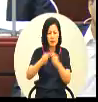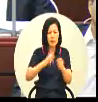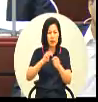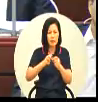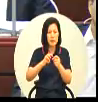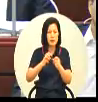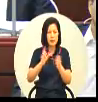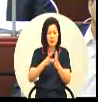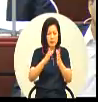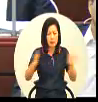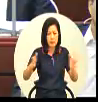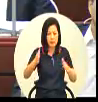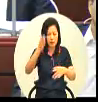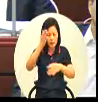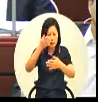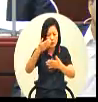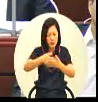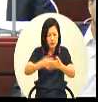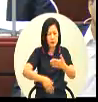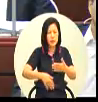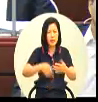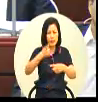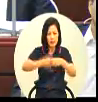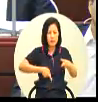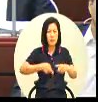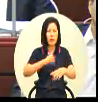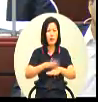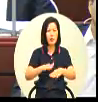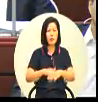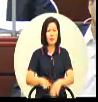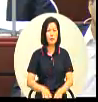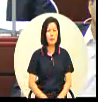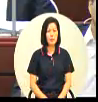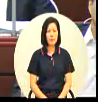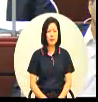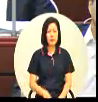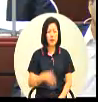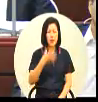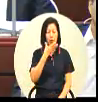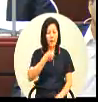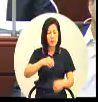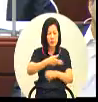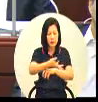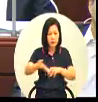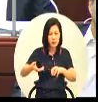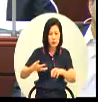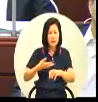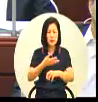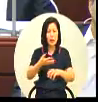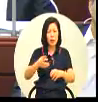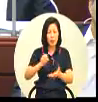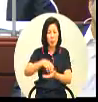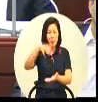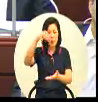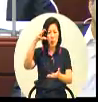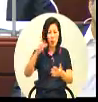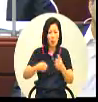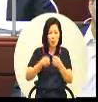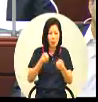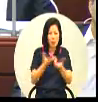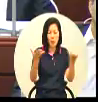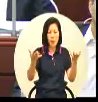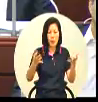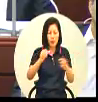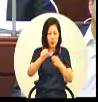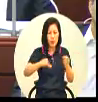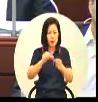减半， 才会减半。好，福岛的那个核灾到目前为止大概